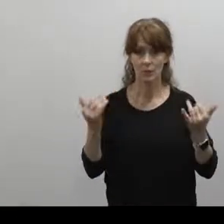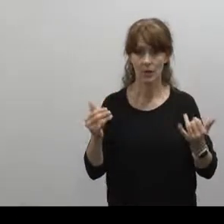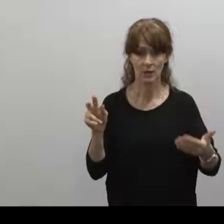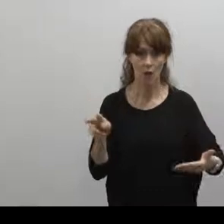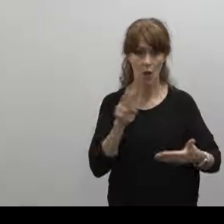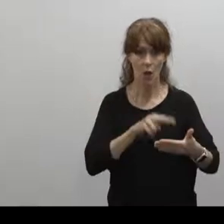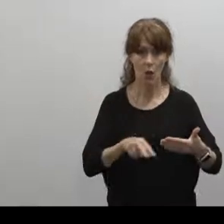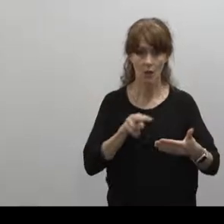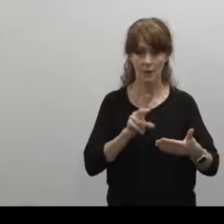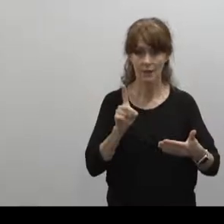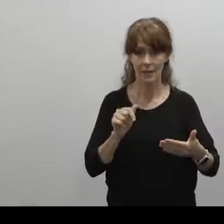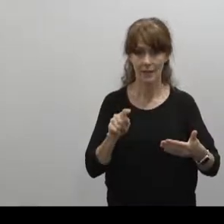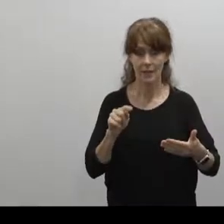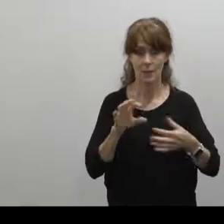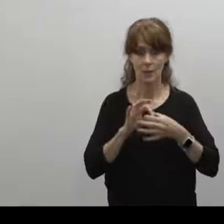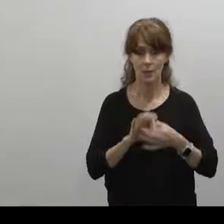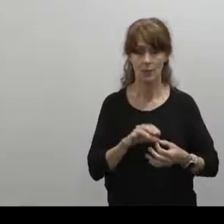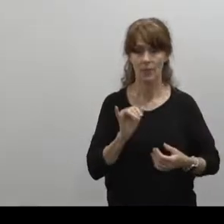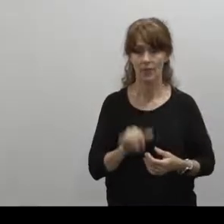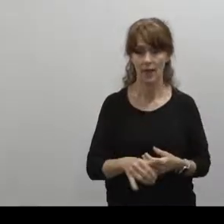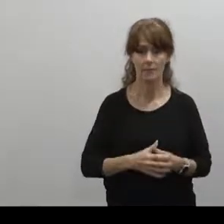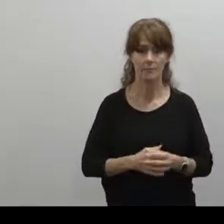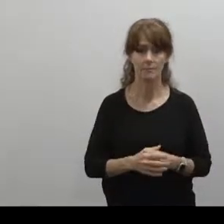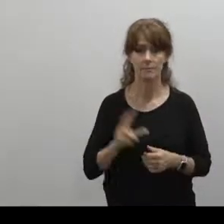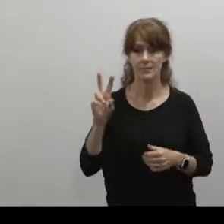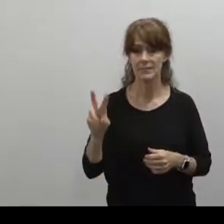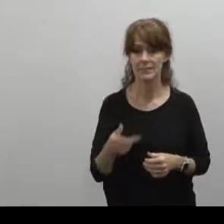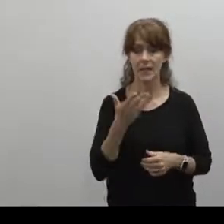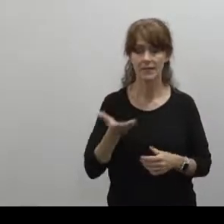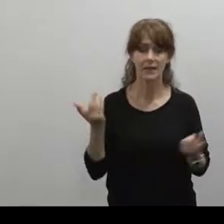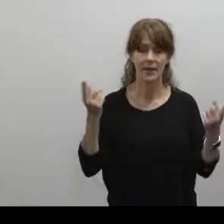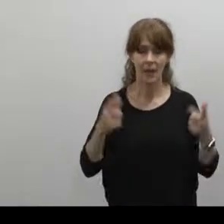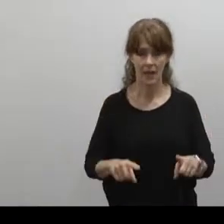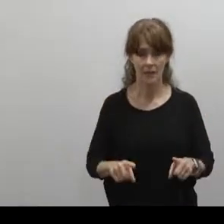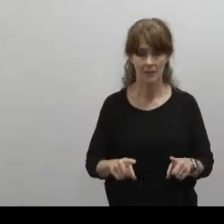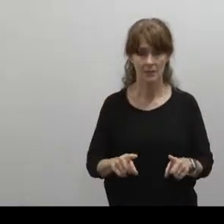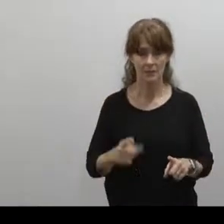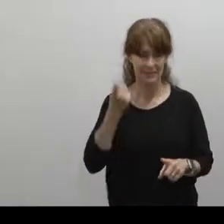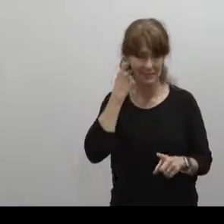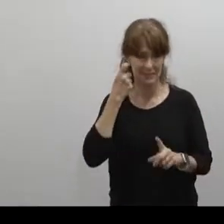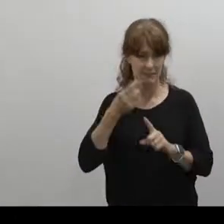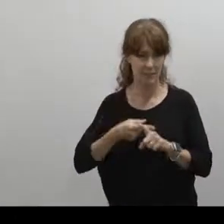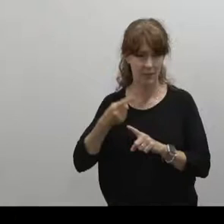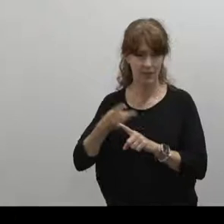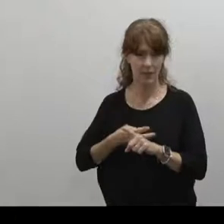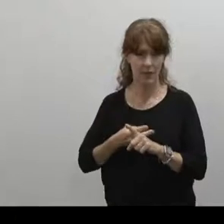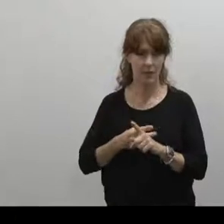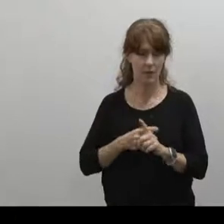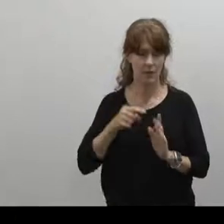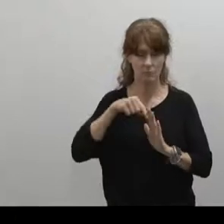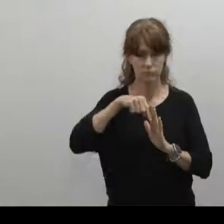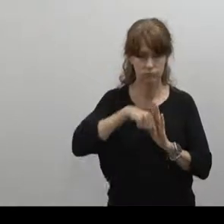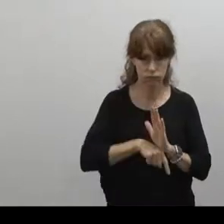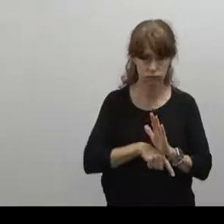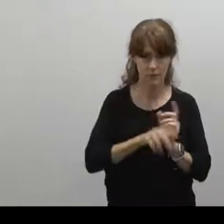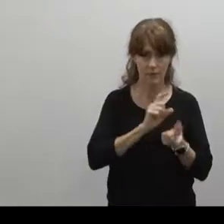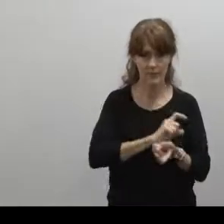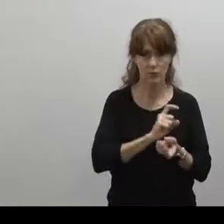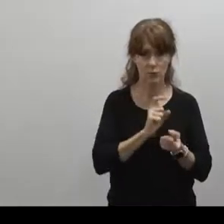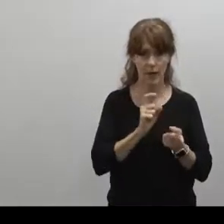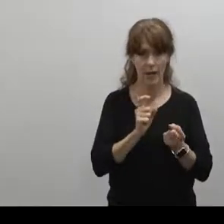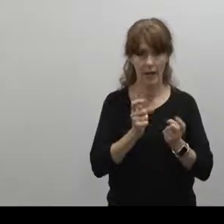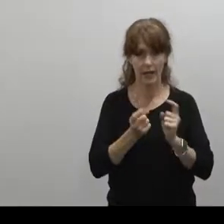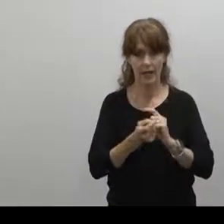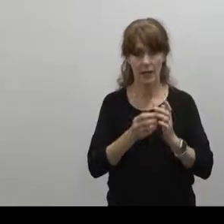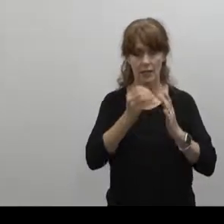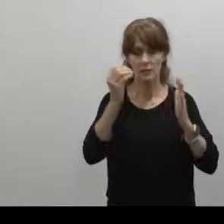ហើយ នៅ bực ní dương đang thui cà về nhẹ mưa âm pi tinh ở đây đại dương ban từ tuổi pi cà đọ sòng đang ảnh